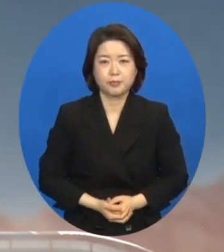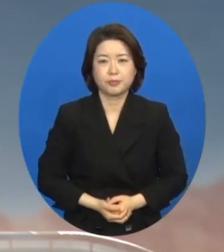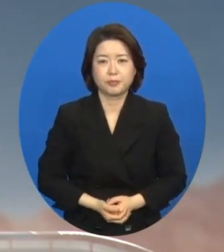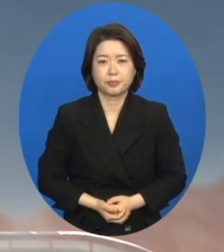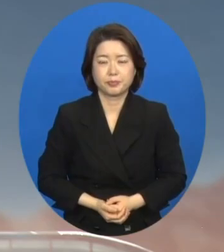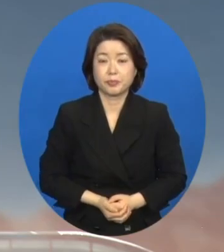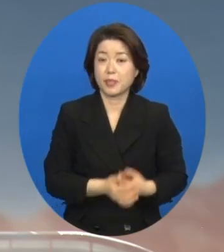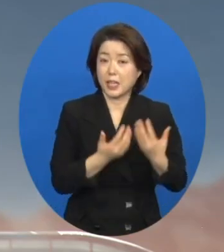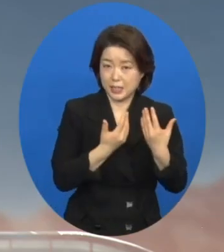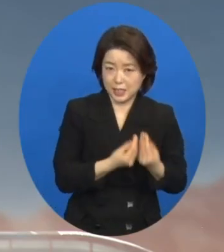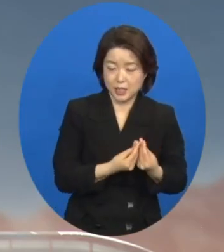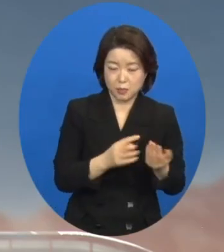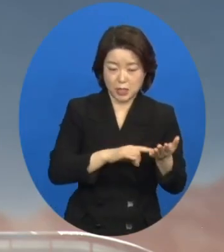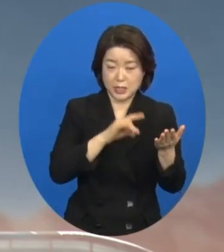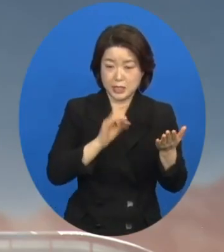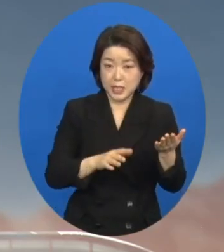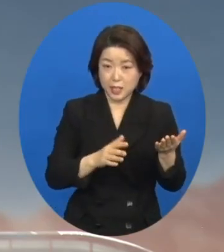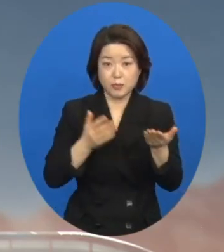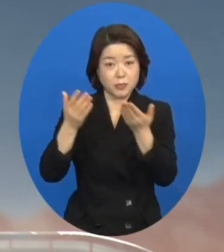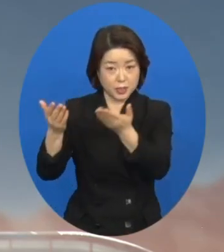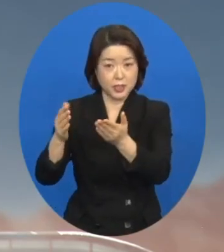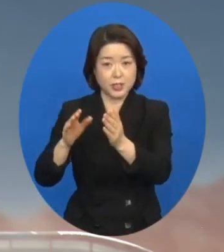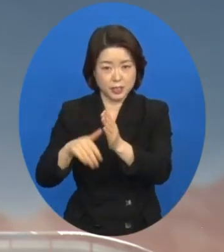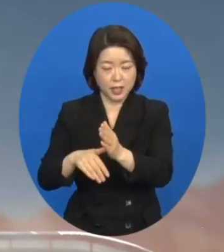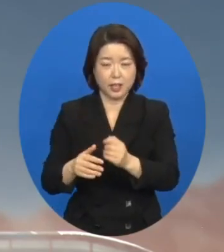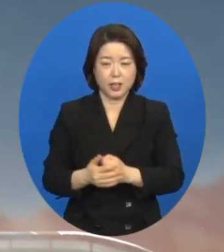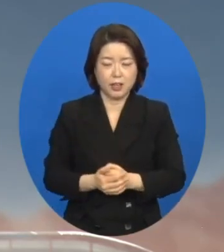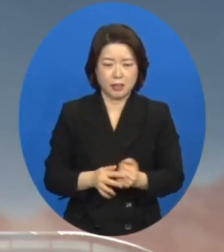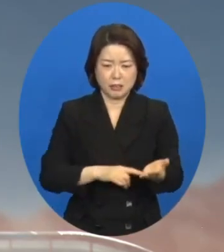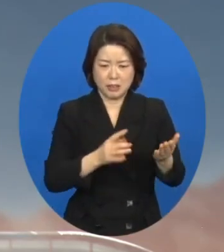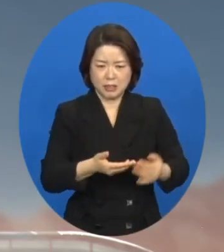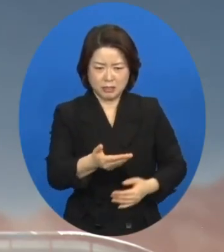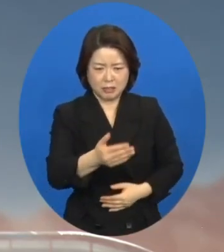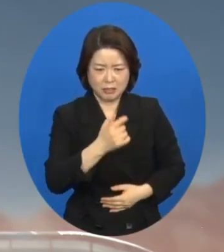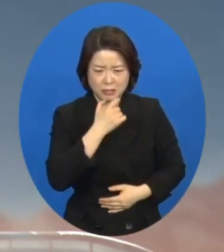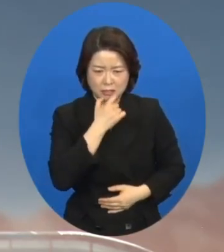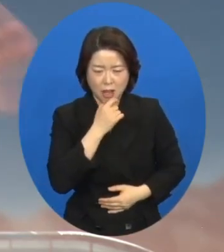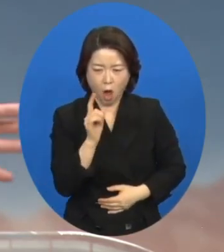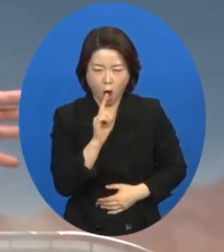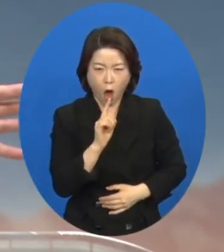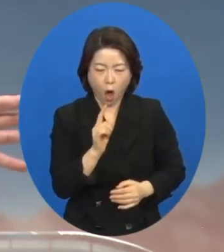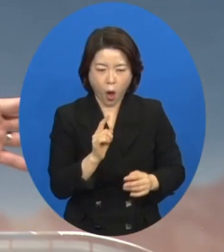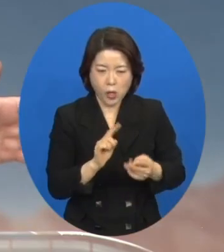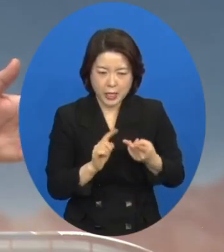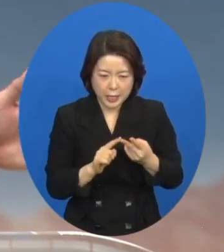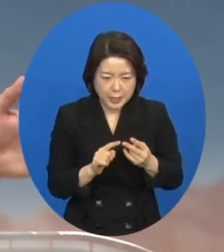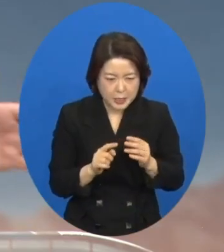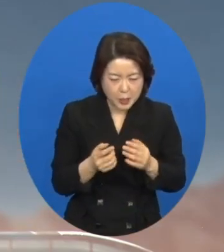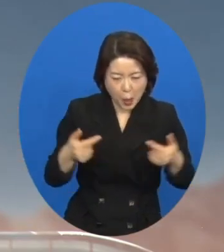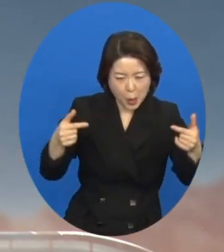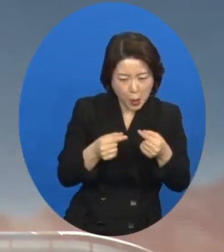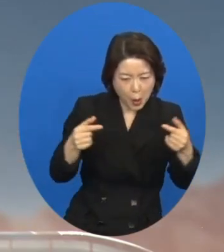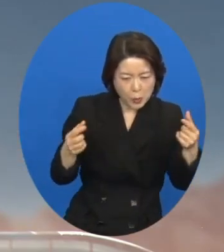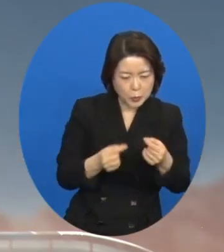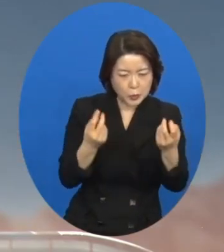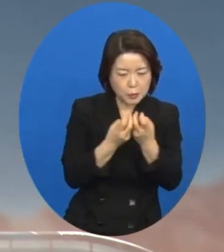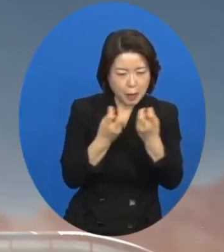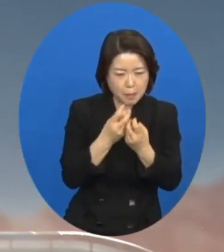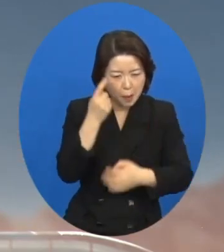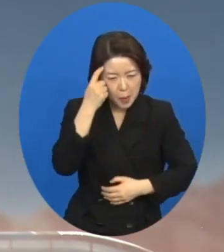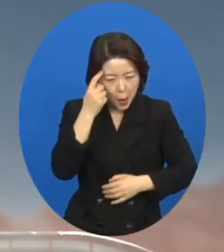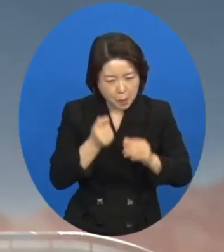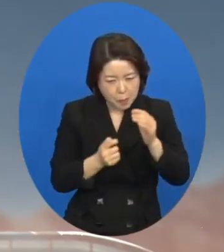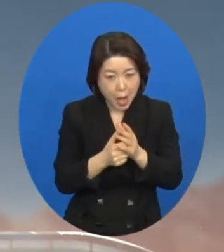그 예를 들어 여러분 세금 내라고 하면요, 세금 내기 싫잖아요. 어떻게 해서 세금을 덜 낼 수 있는 방법이 뭘까 찾아내가지고